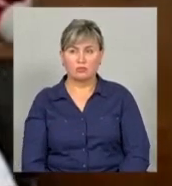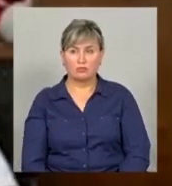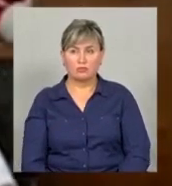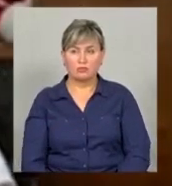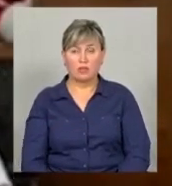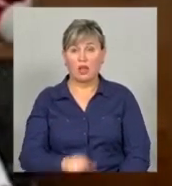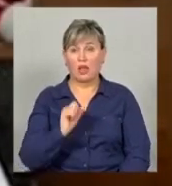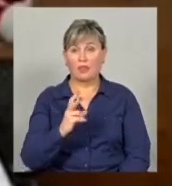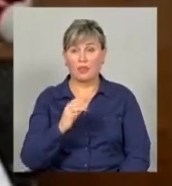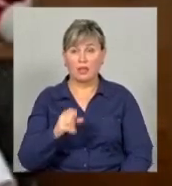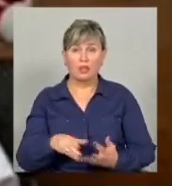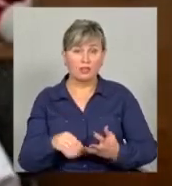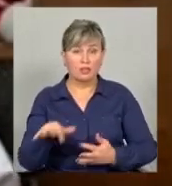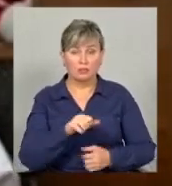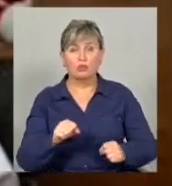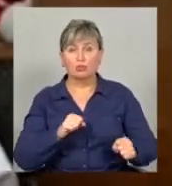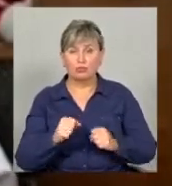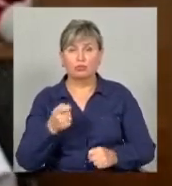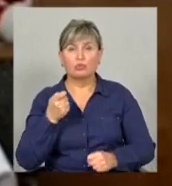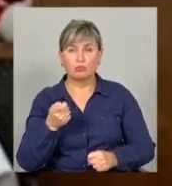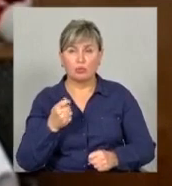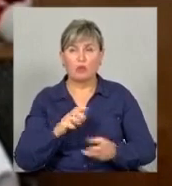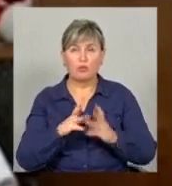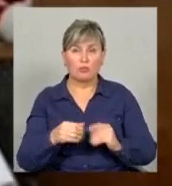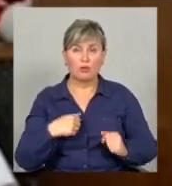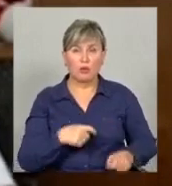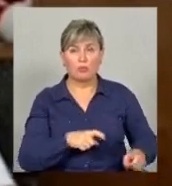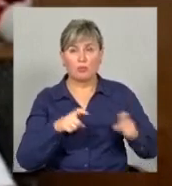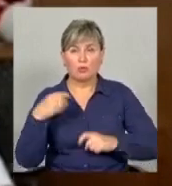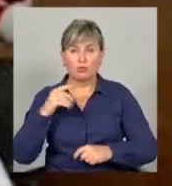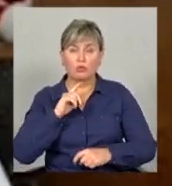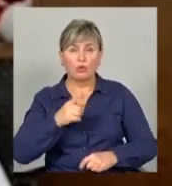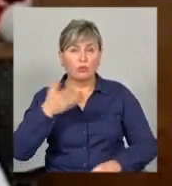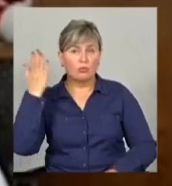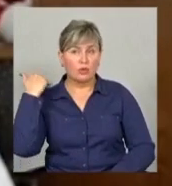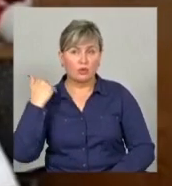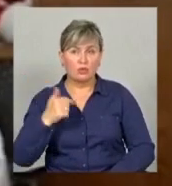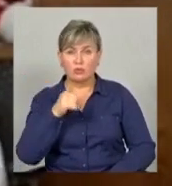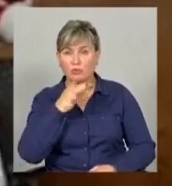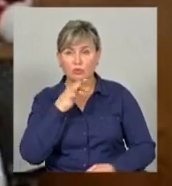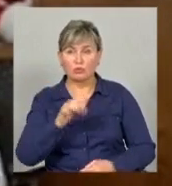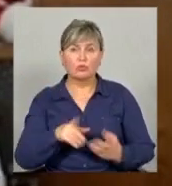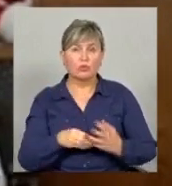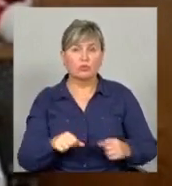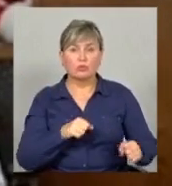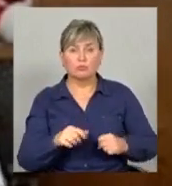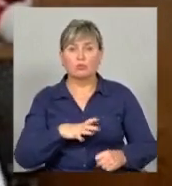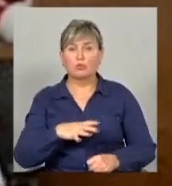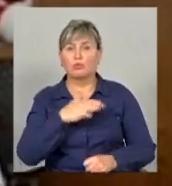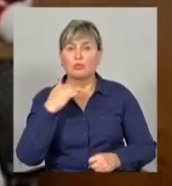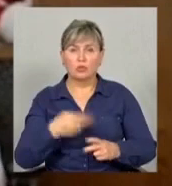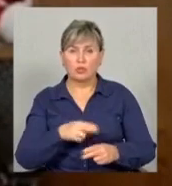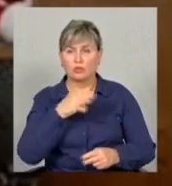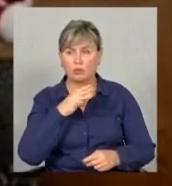В Анкаре землетрясение чувствовалось совсем немного. Вообще, я переехала в Турцию 1,5 года назад. Не могу сказать, что землетрясений было много за это